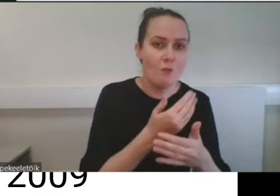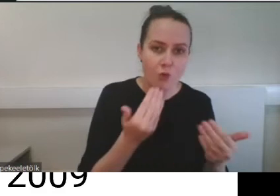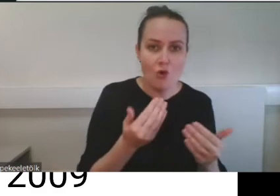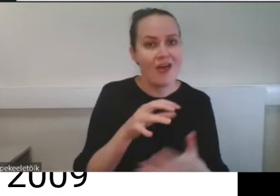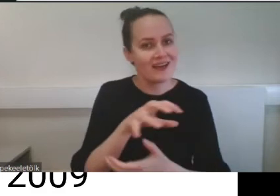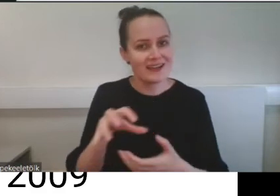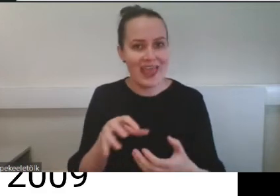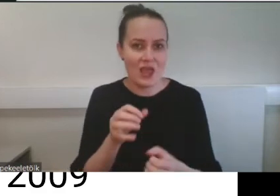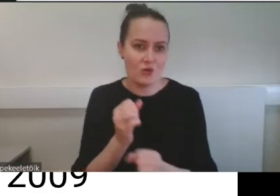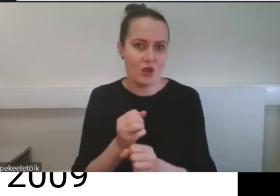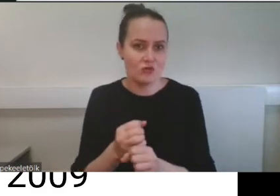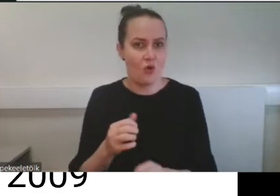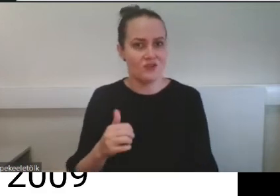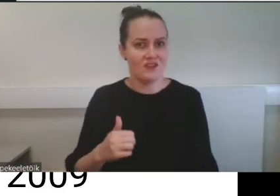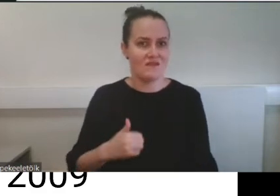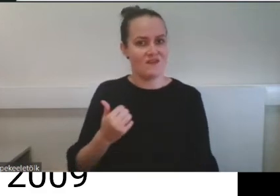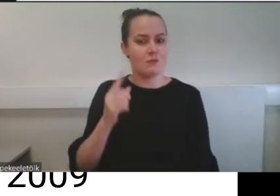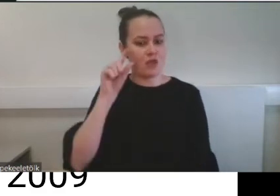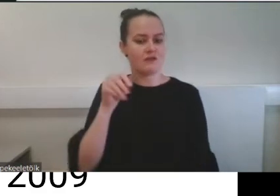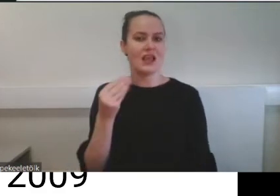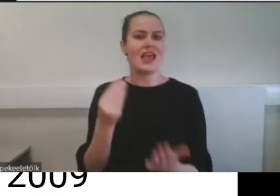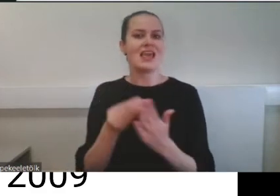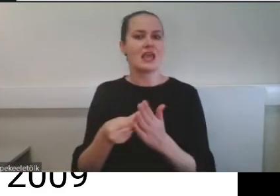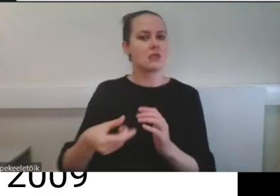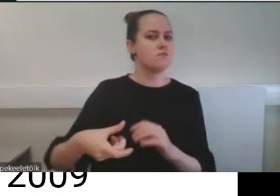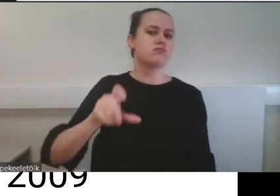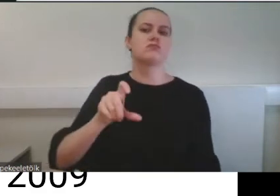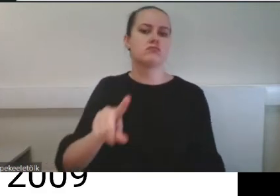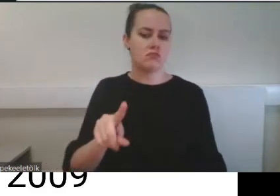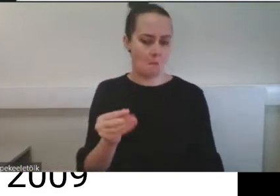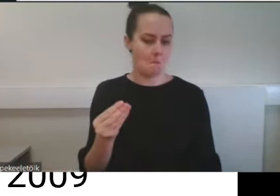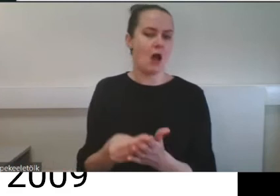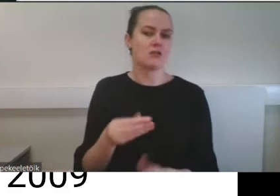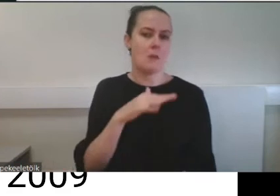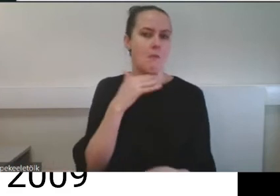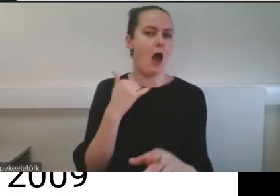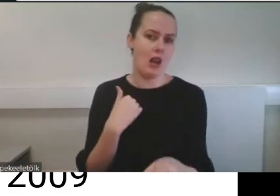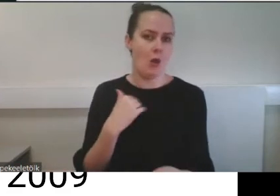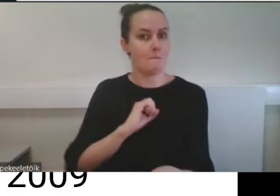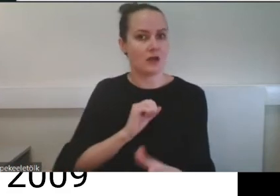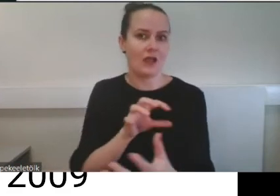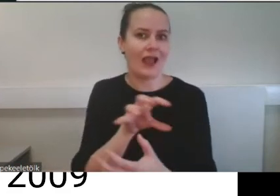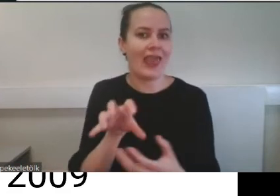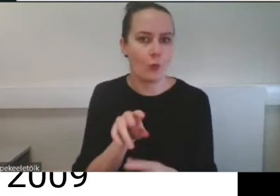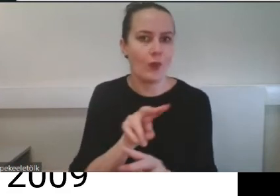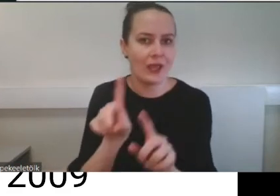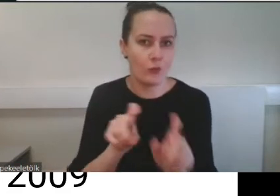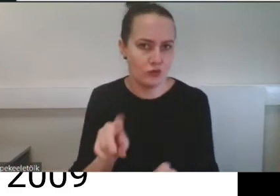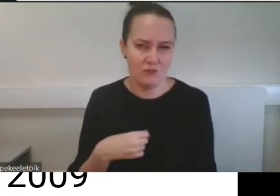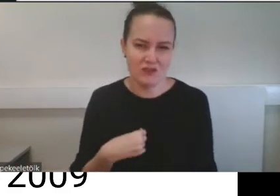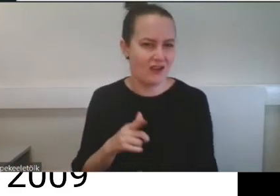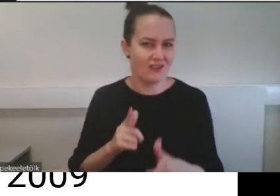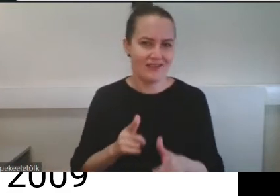puuetega lastega perede toimetuleku ja vajaduste uuring ja Hede just siin mainis päris alguses, et Eurostat praegu